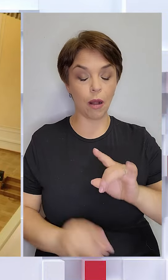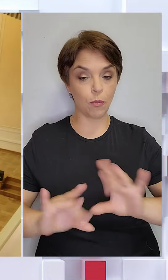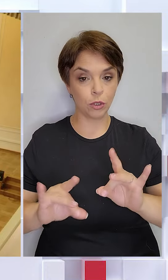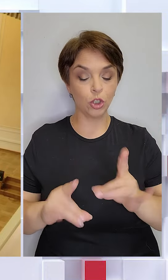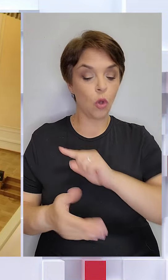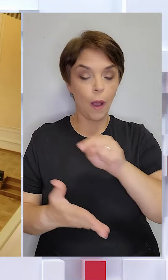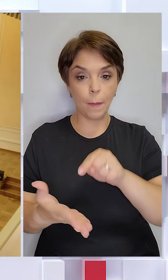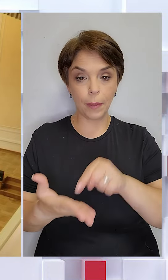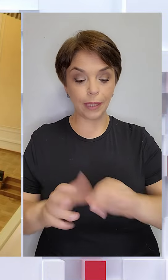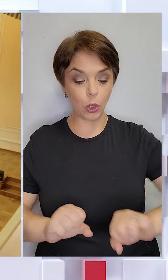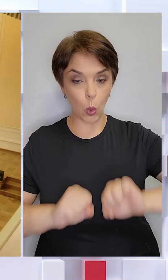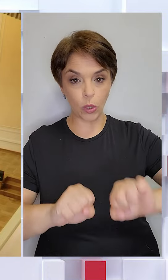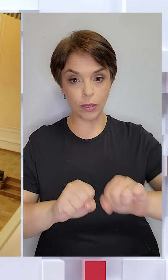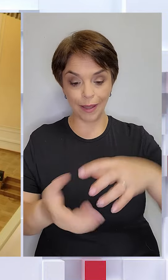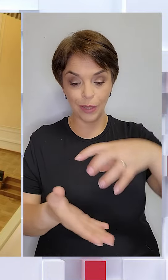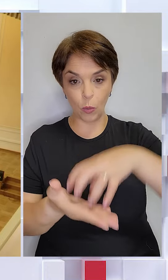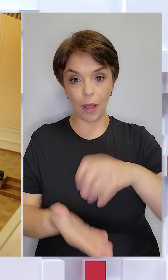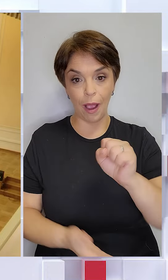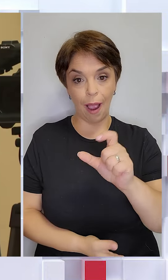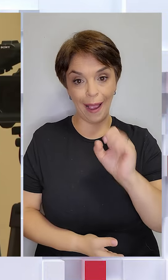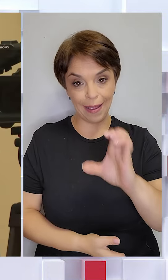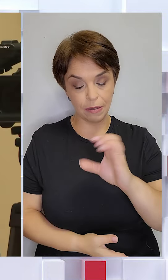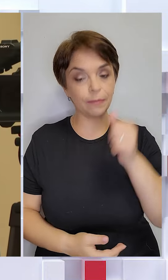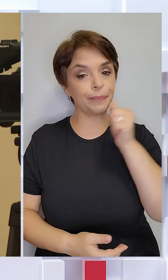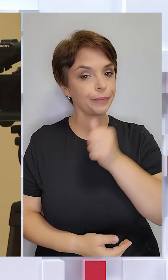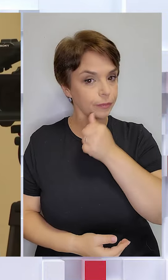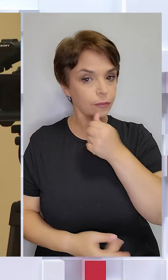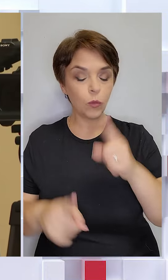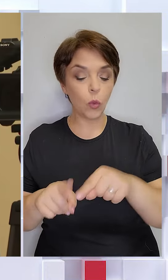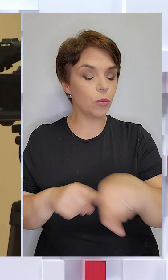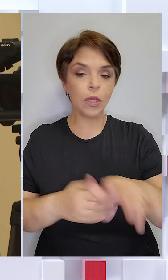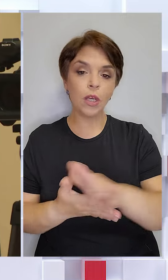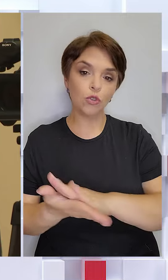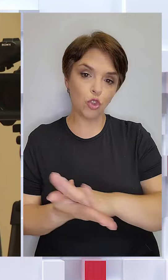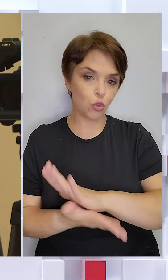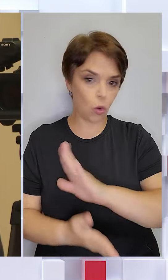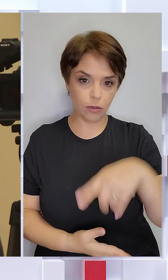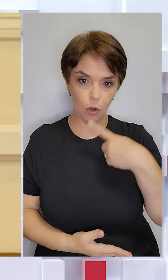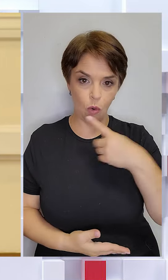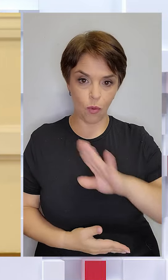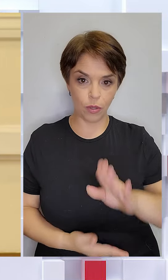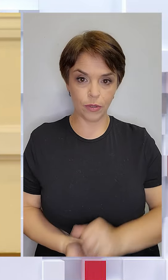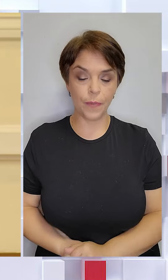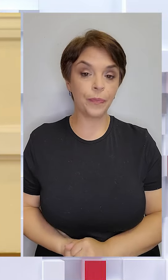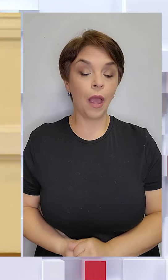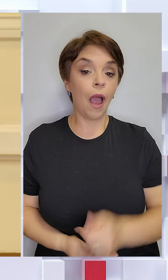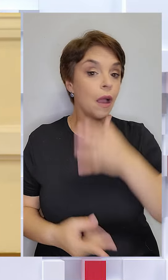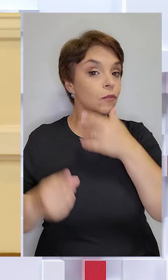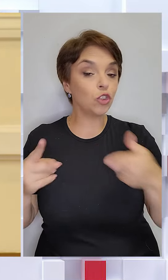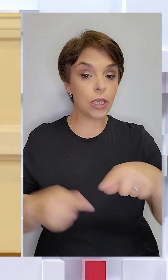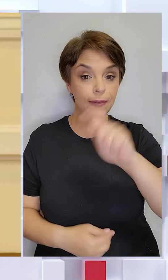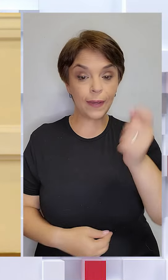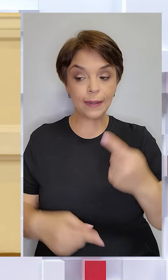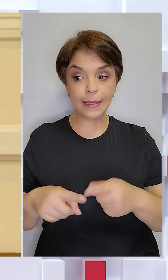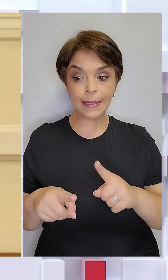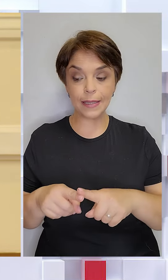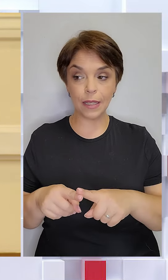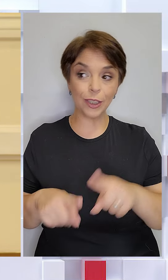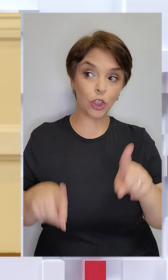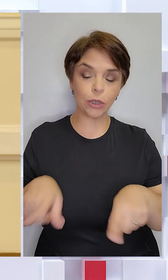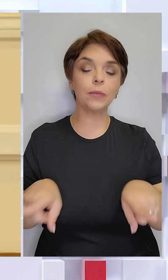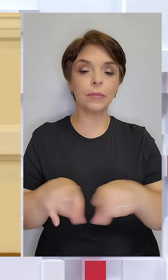що питання укриття для об'єктів АЕС таємні, і саме тому про них нічого не розкажуть. В час війни це, ну,